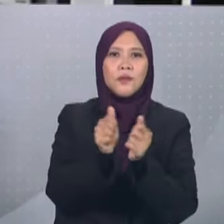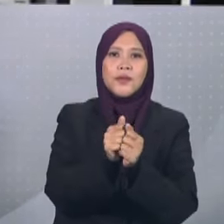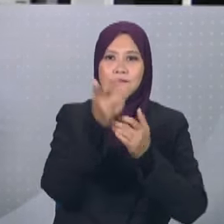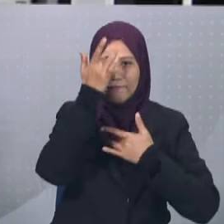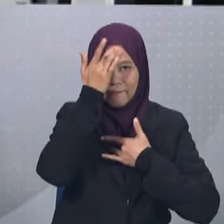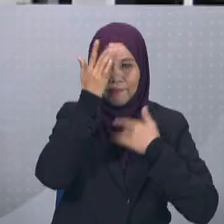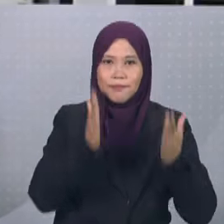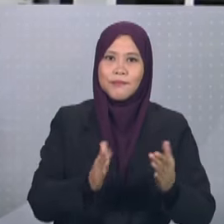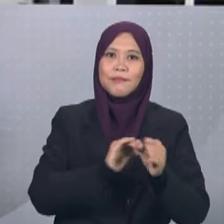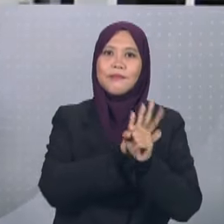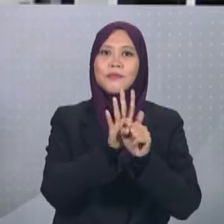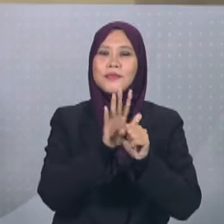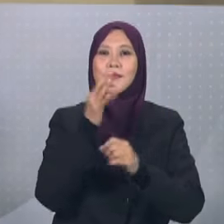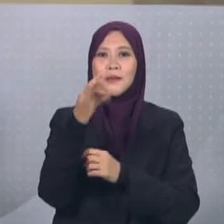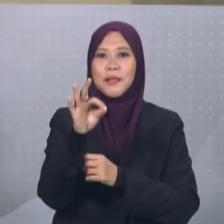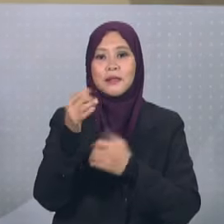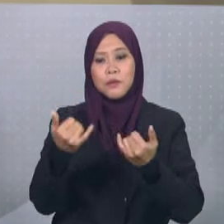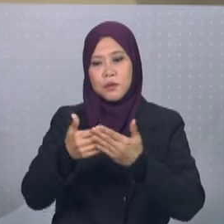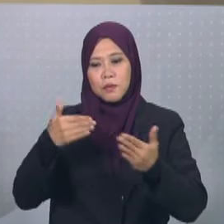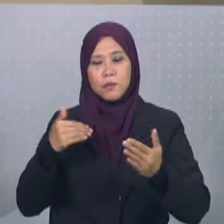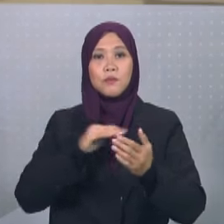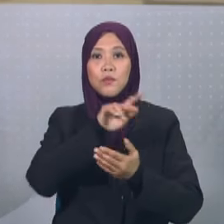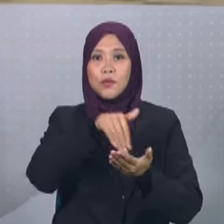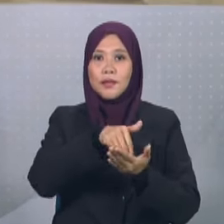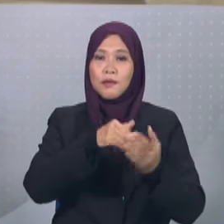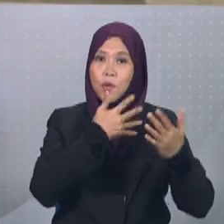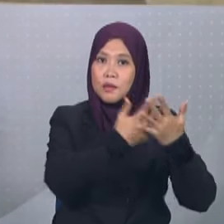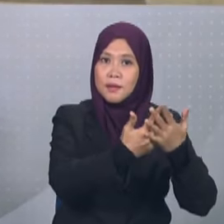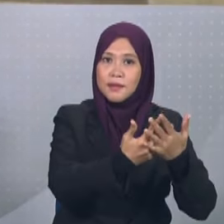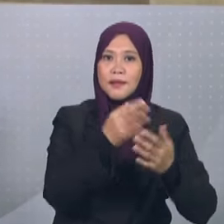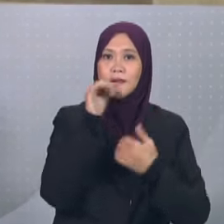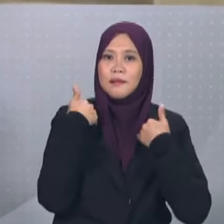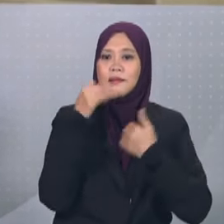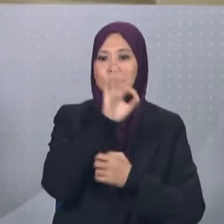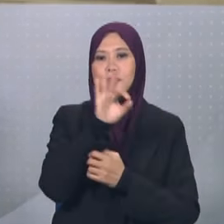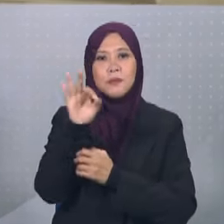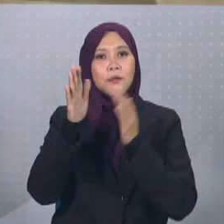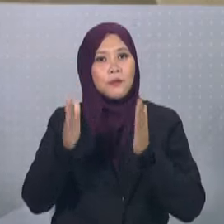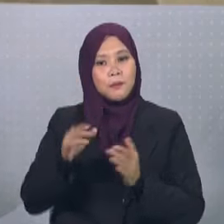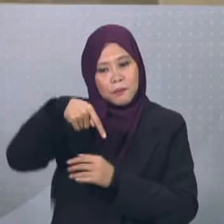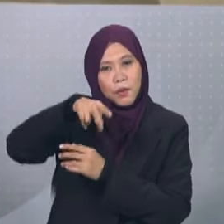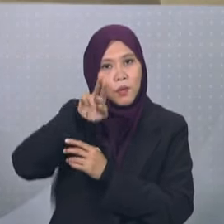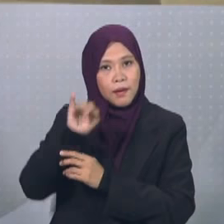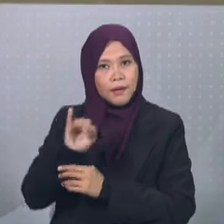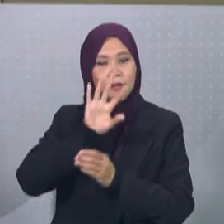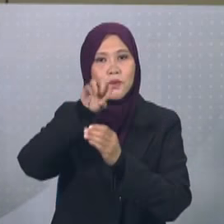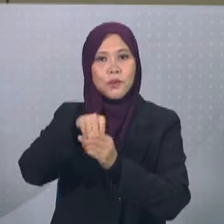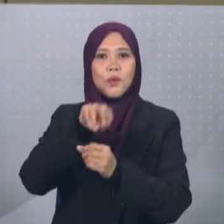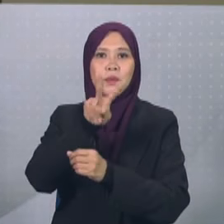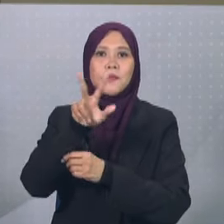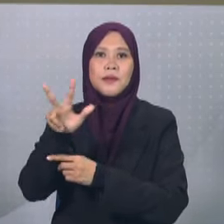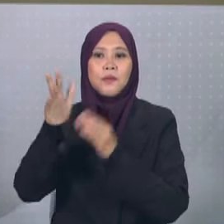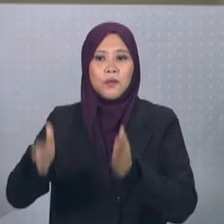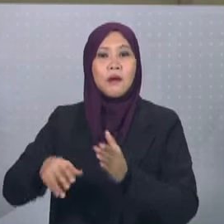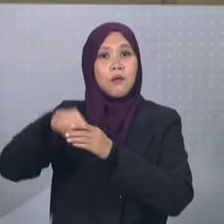pesakit COVID-19. Sebelum ini, stesen kuarantin itu menempatkan seramai 99 PUI termasuk 23